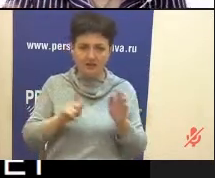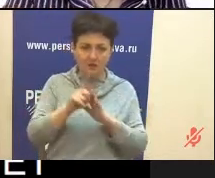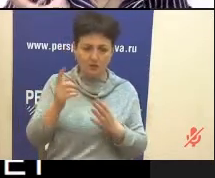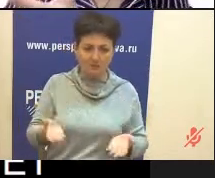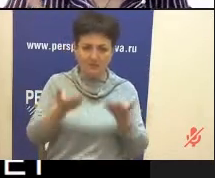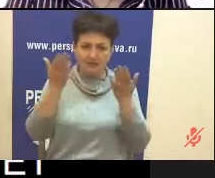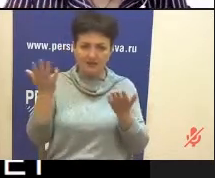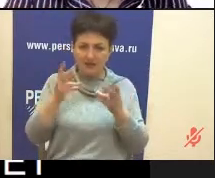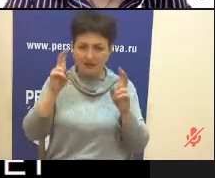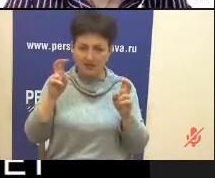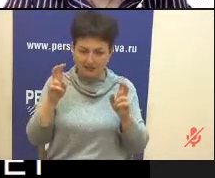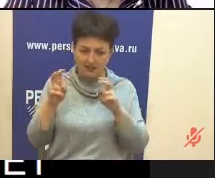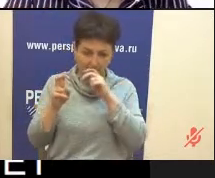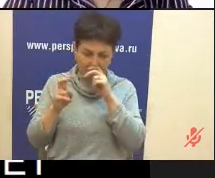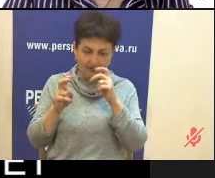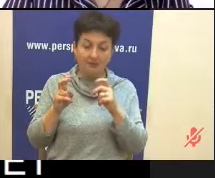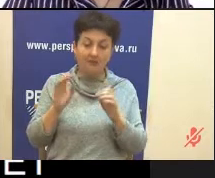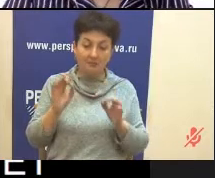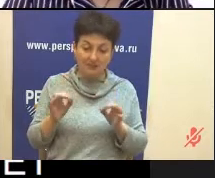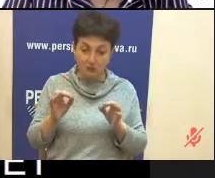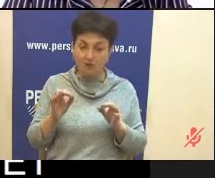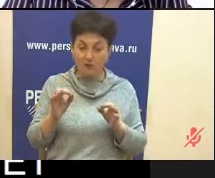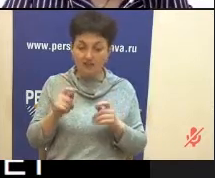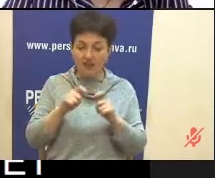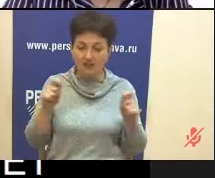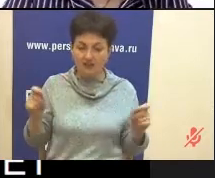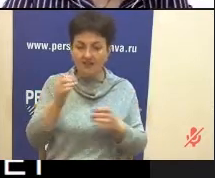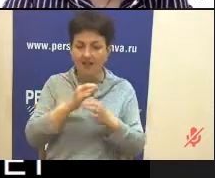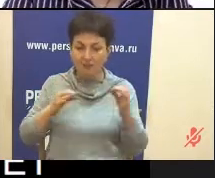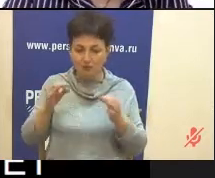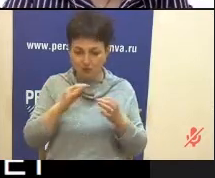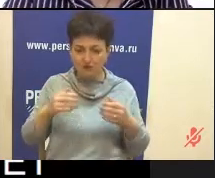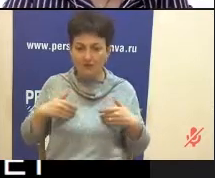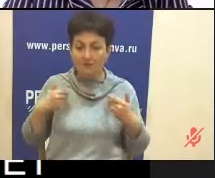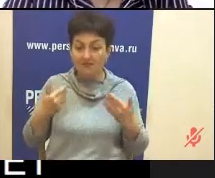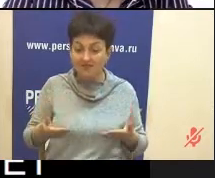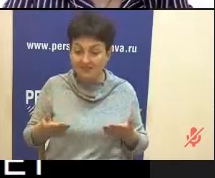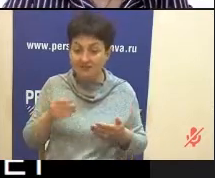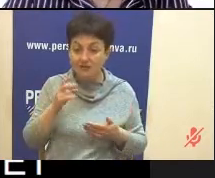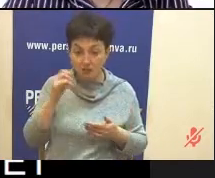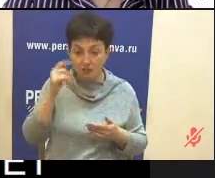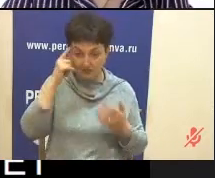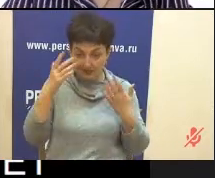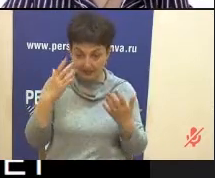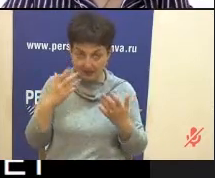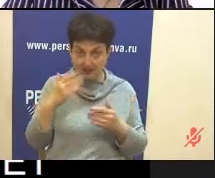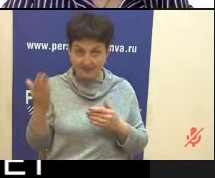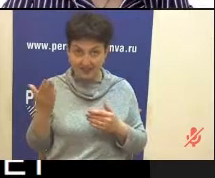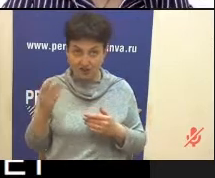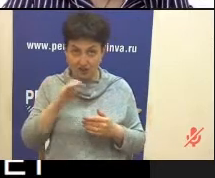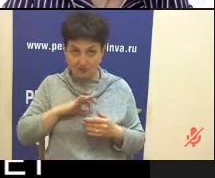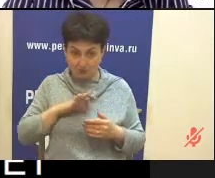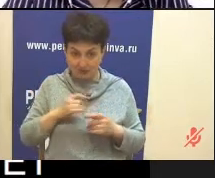открыто дискутировать, поднимать какие-то темы, безусловно, открытое обсуждение приветствуется, но представьте,